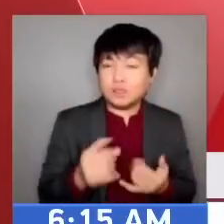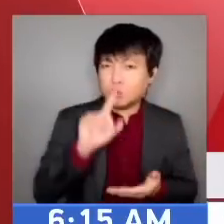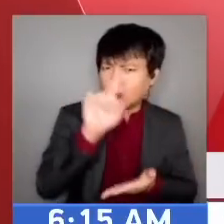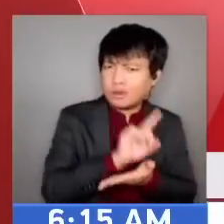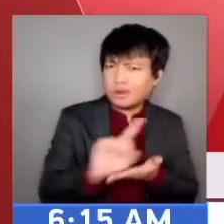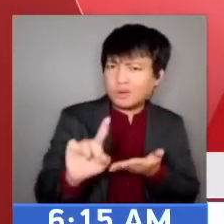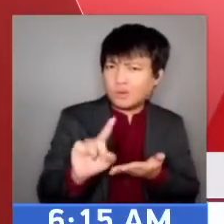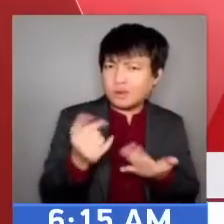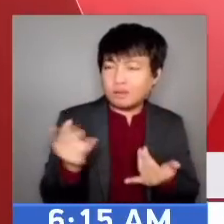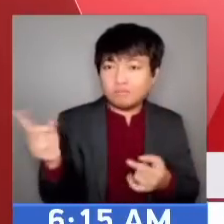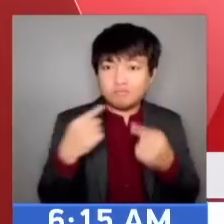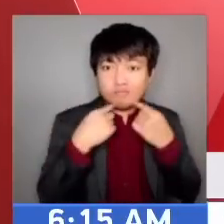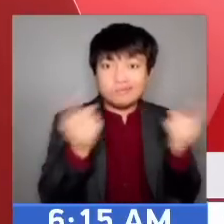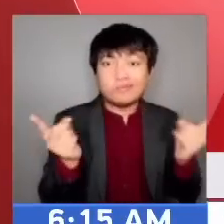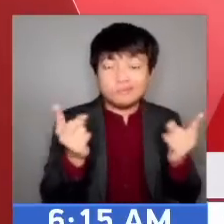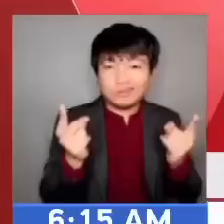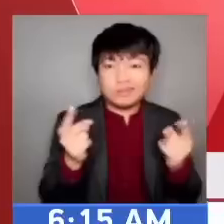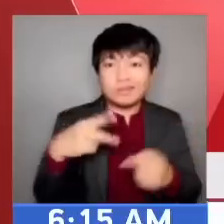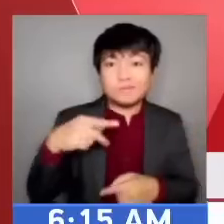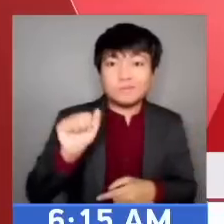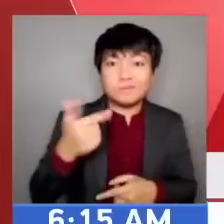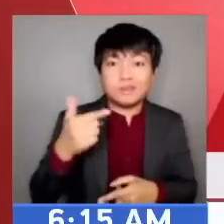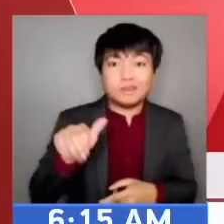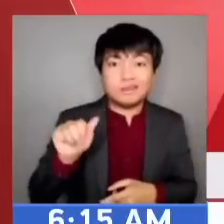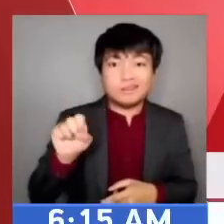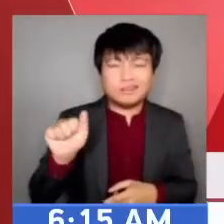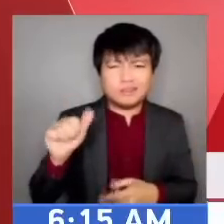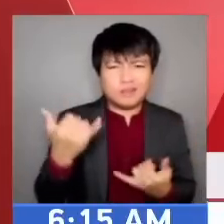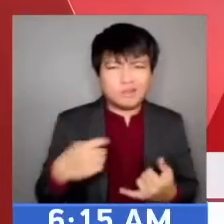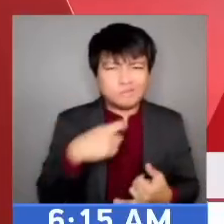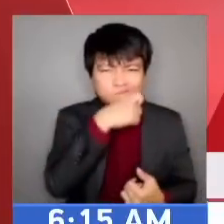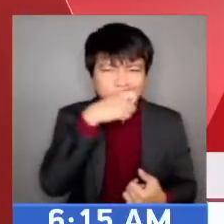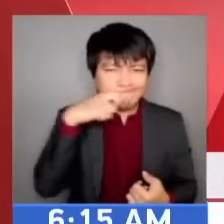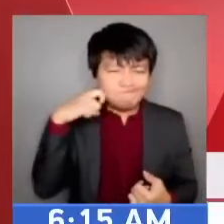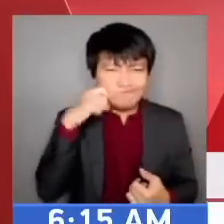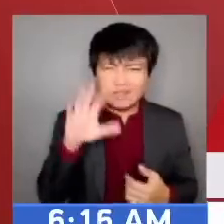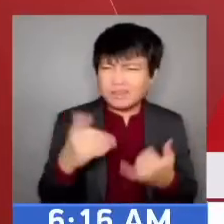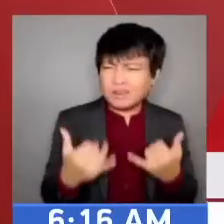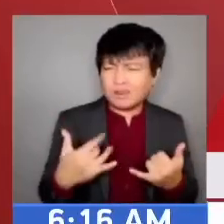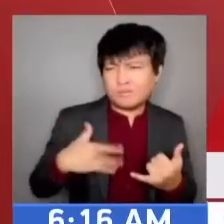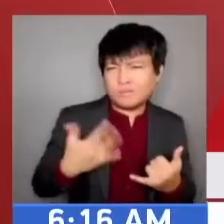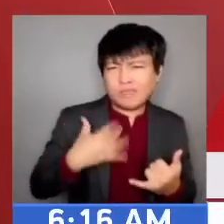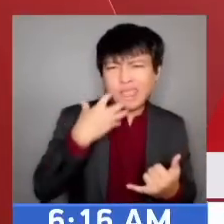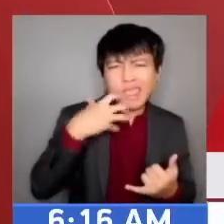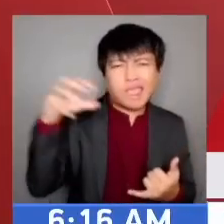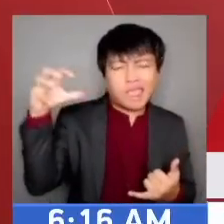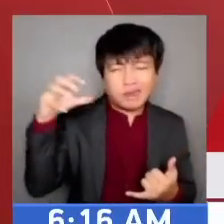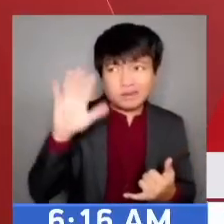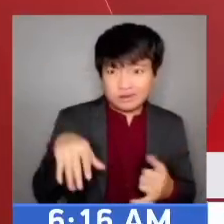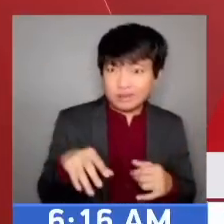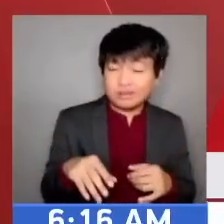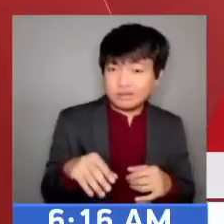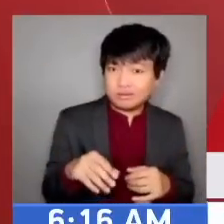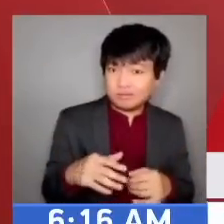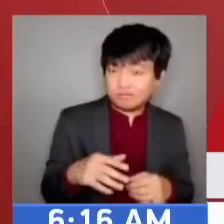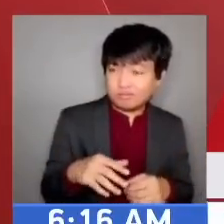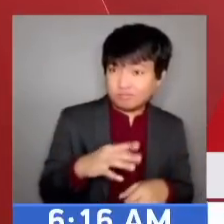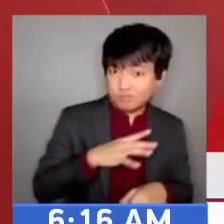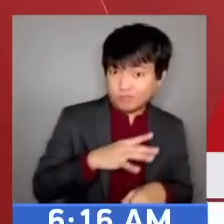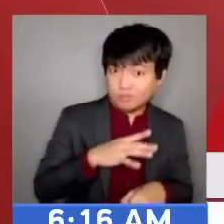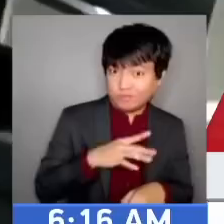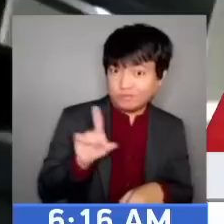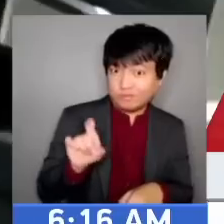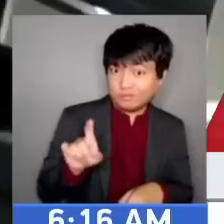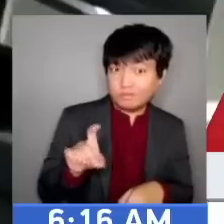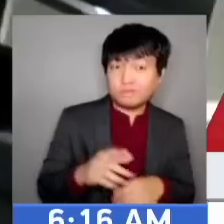dry season pero may ibang nakapansin na parang pang mayo na daw yung tindi ng init normal ba ito Actually masasabi na